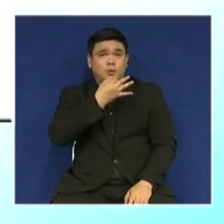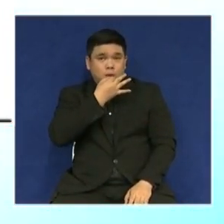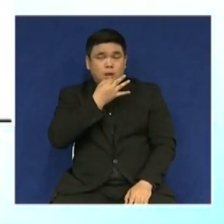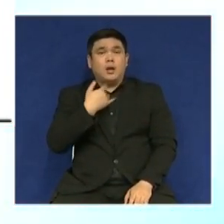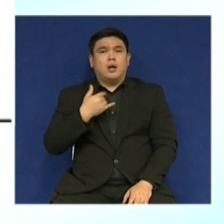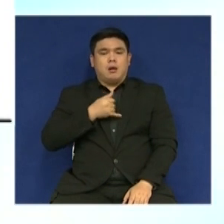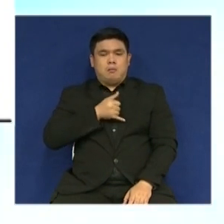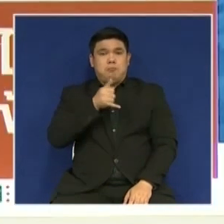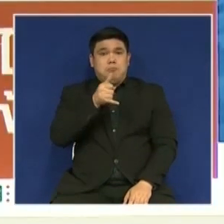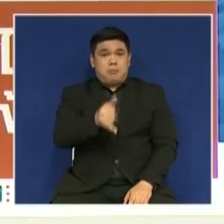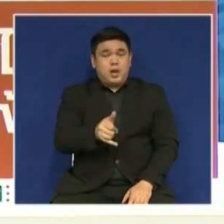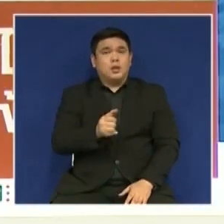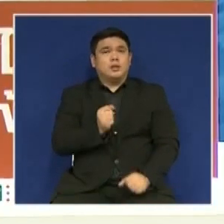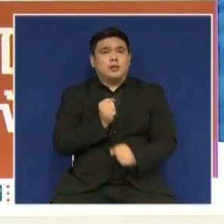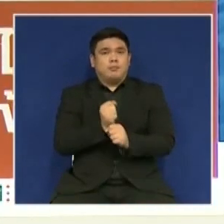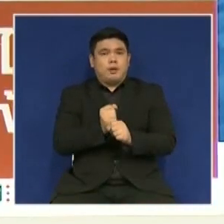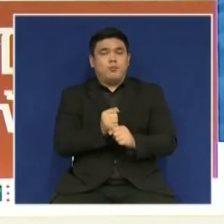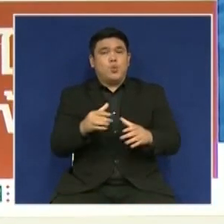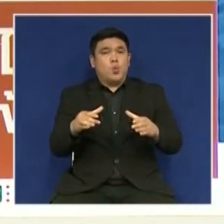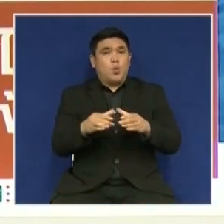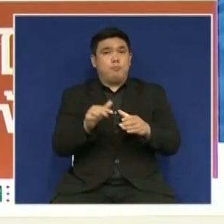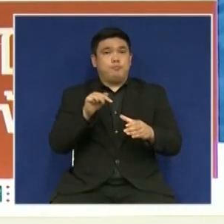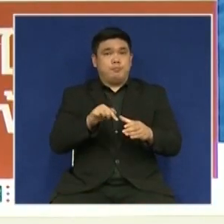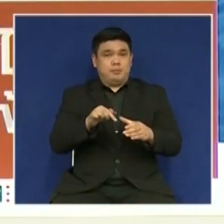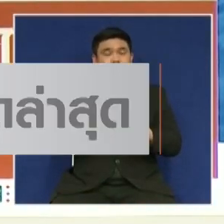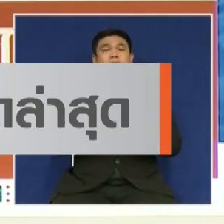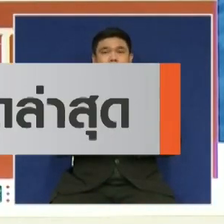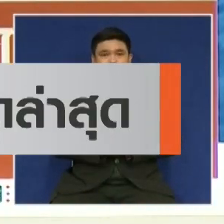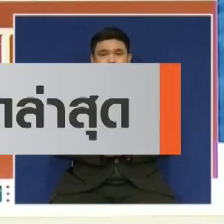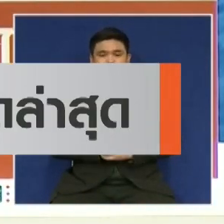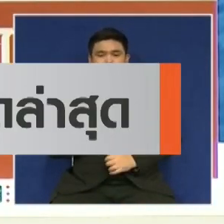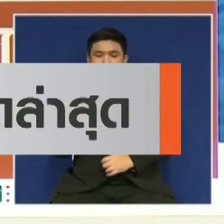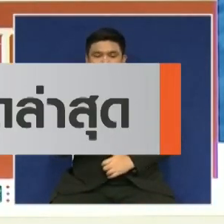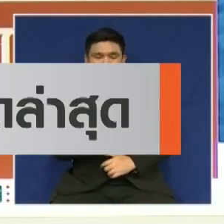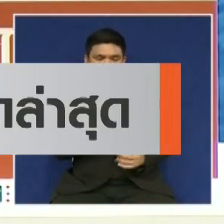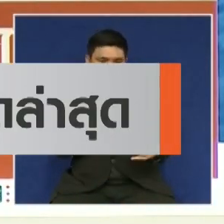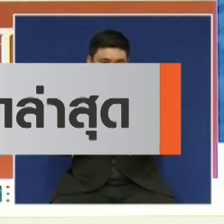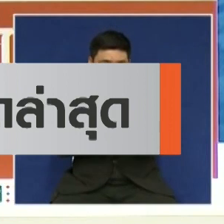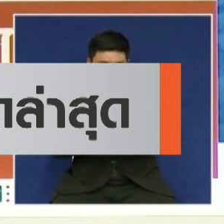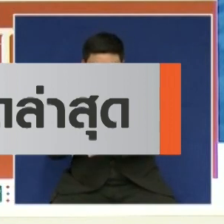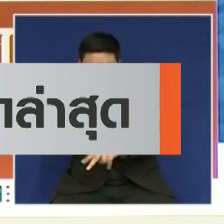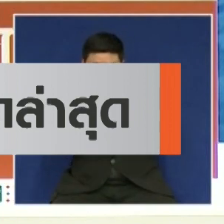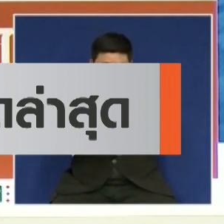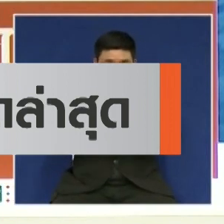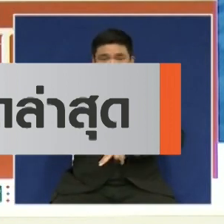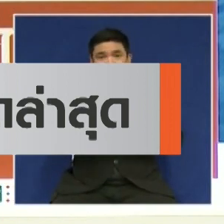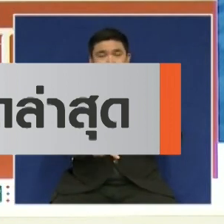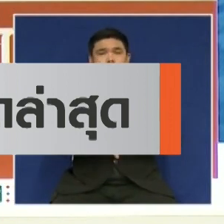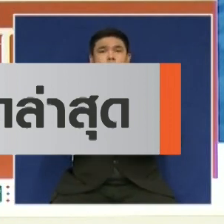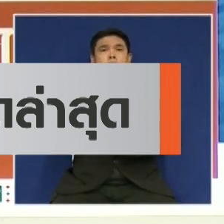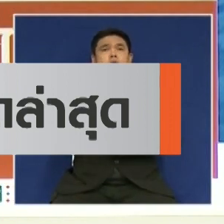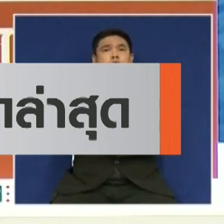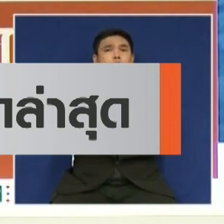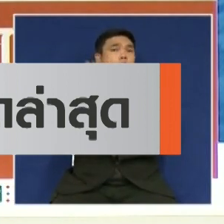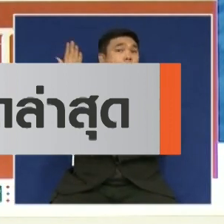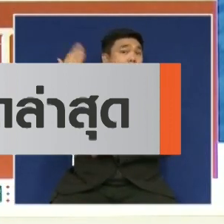พื้นที่นะครับร่วมกับทีมของกรมควบคุมโรคซึ่งลงไปดำเนินการสอบสวนและควบคุมโรคตั้งแต่เมื่อวันศุกร์ที่แล้วนะครับ